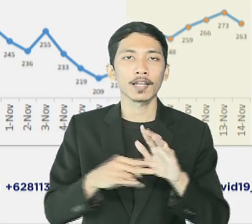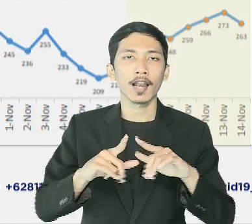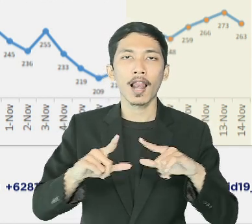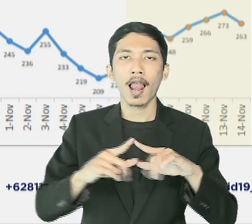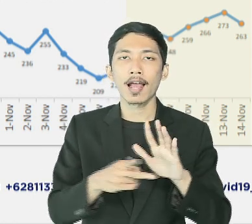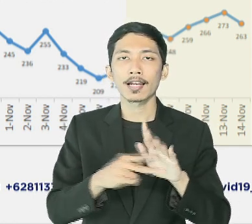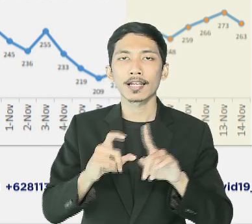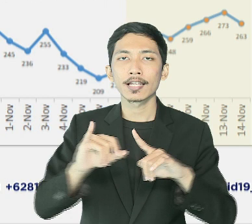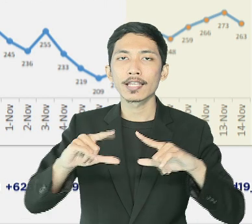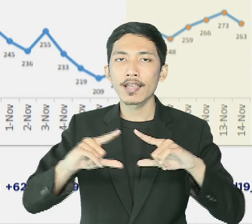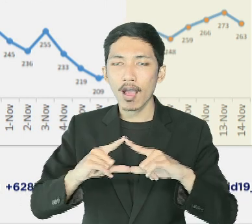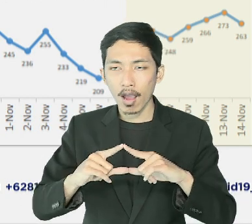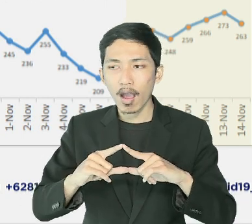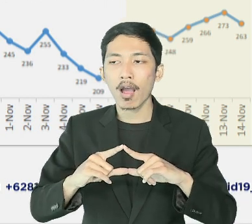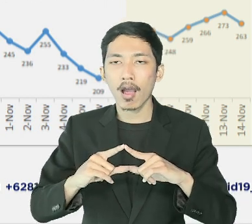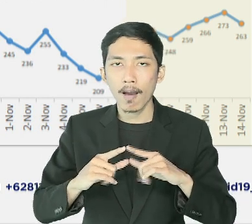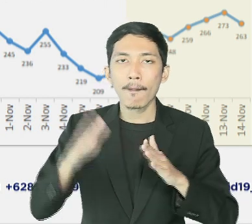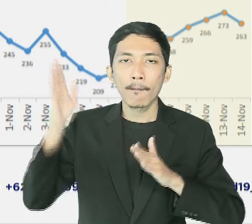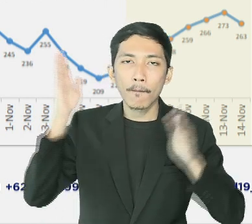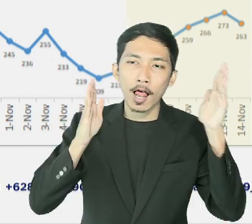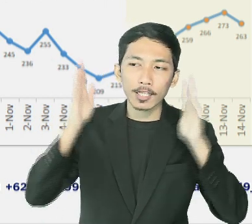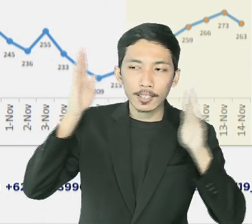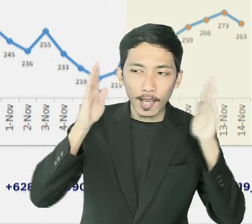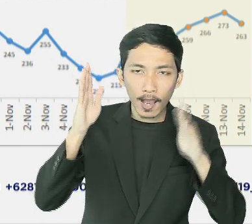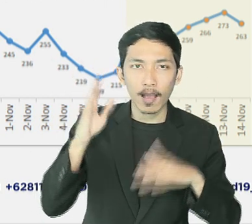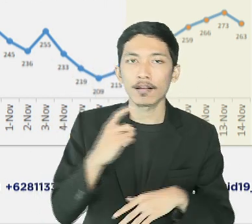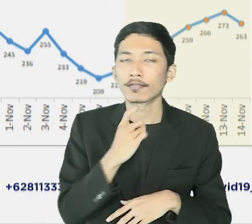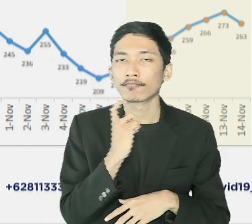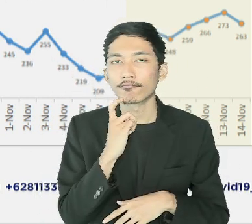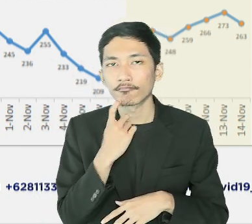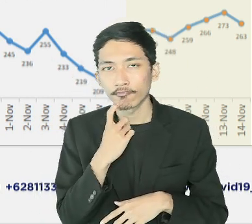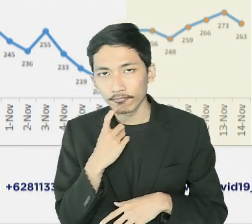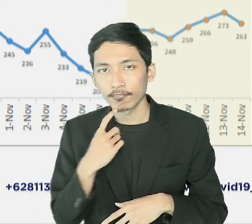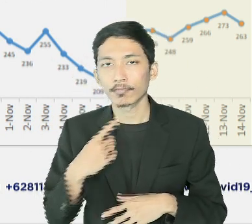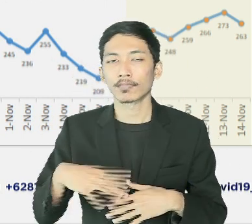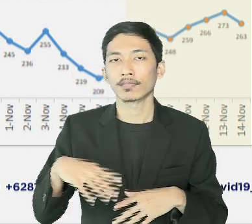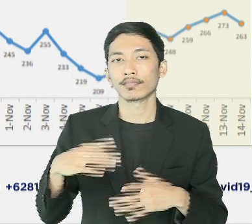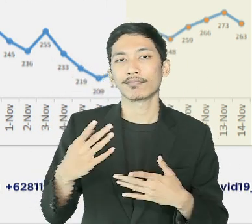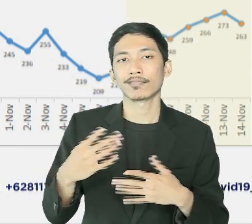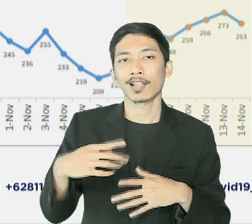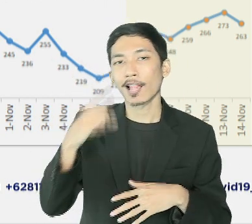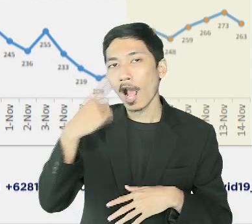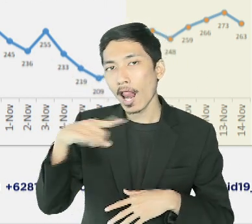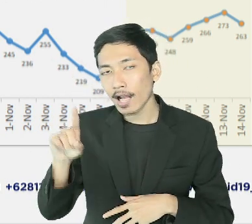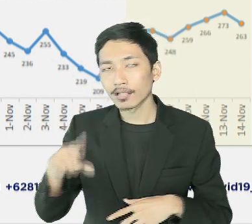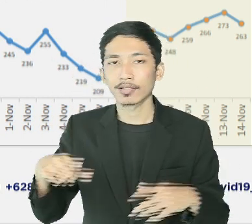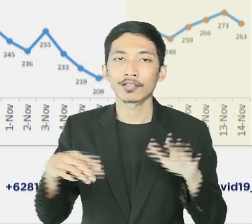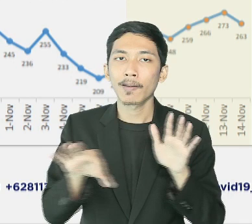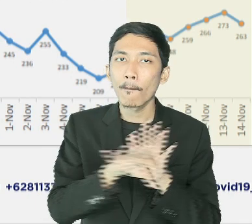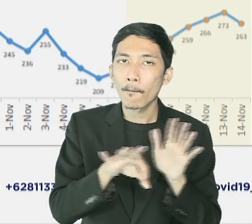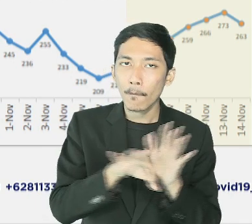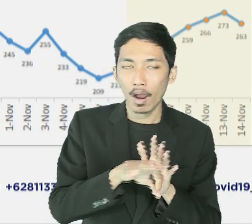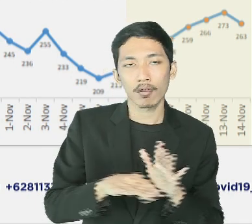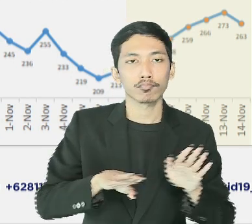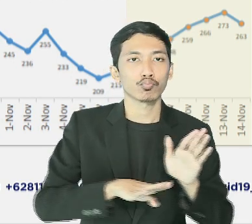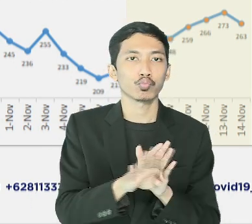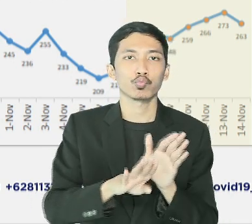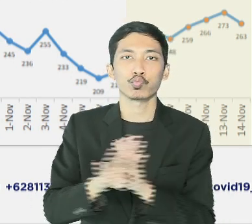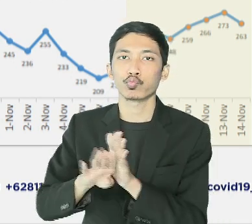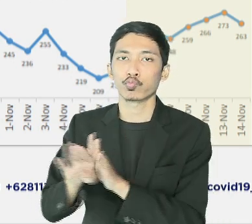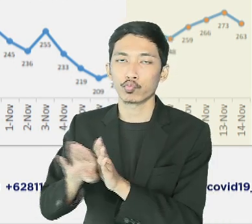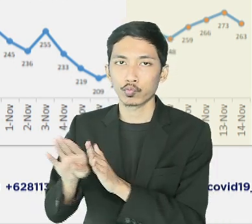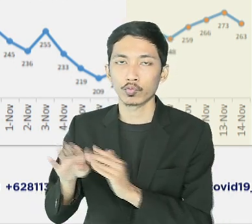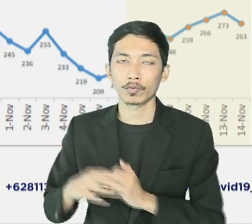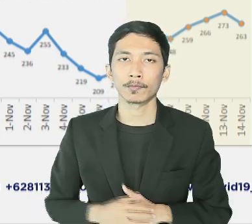Malaysia, Thailand, Filipina, dan Jepang. Saat ini, jumlah negara yang mengalami lonjakan kasus lebih